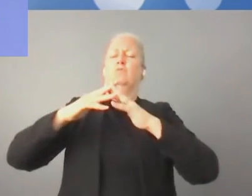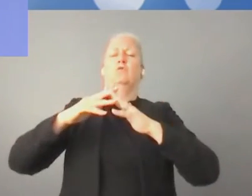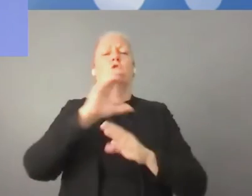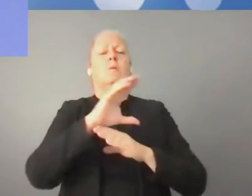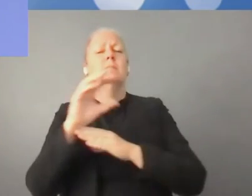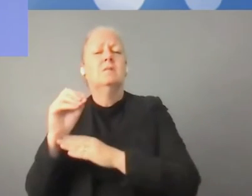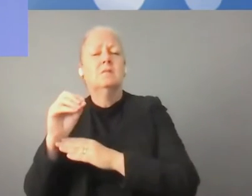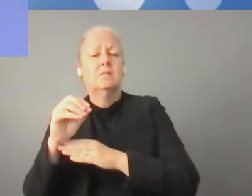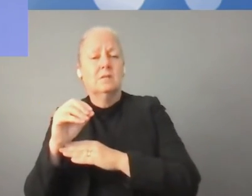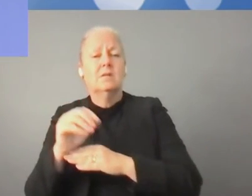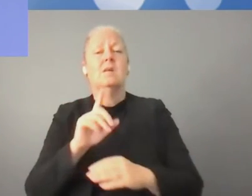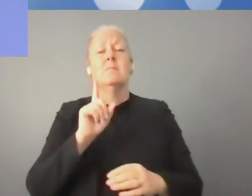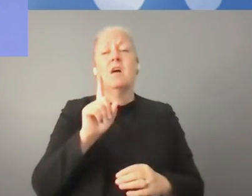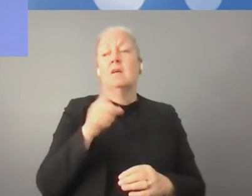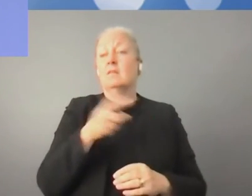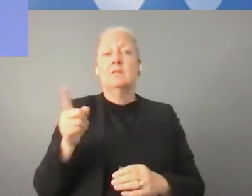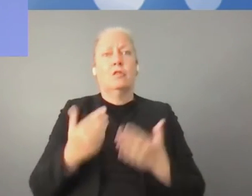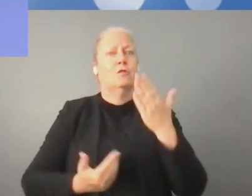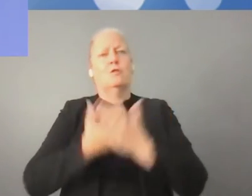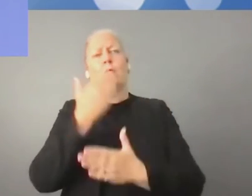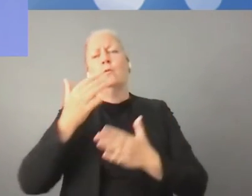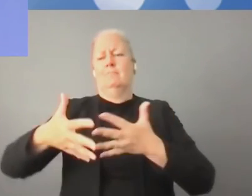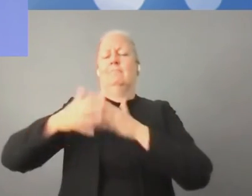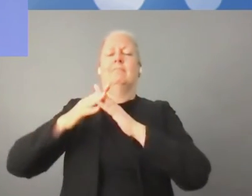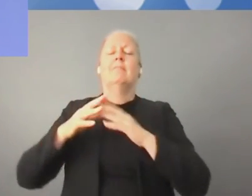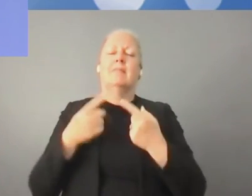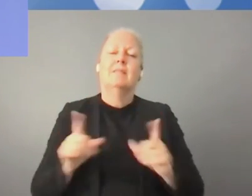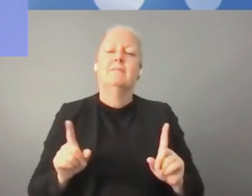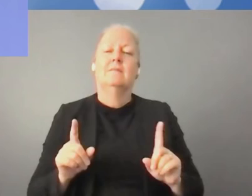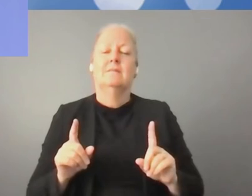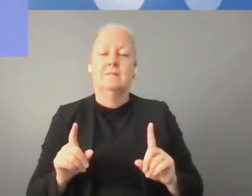обладают облегченным доступом к кредитным линиям,